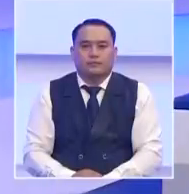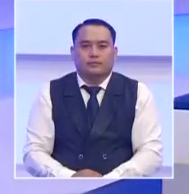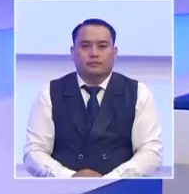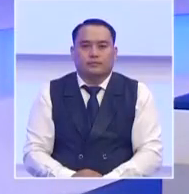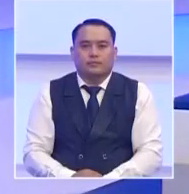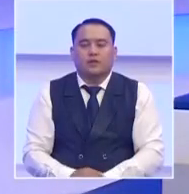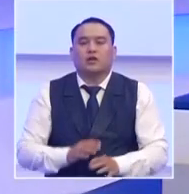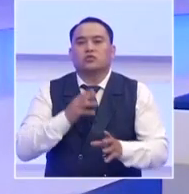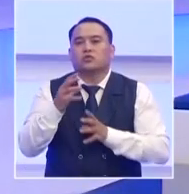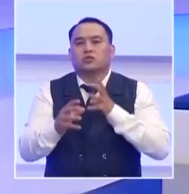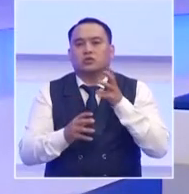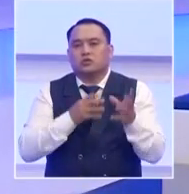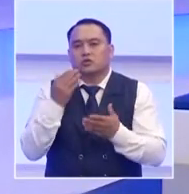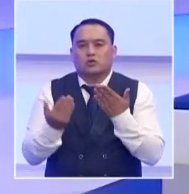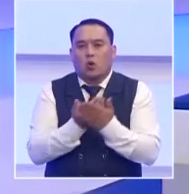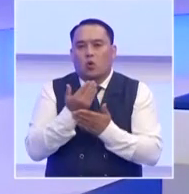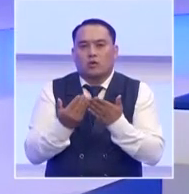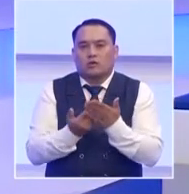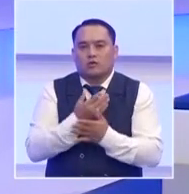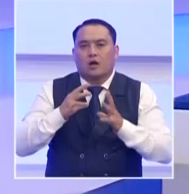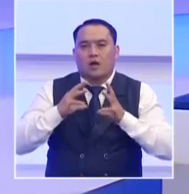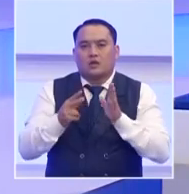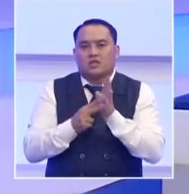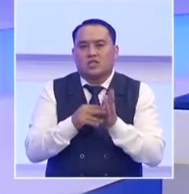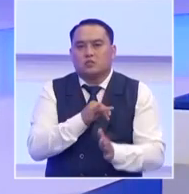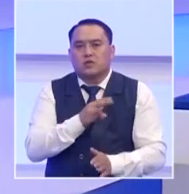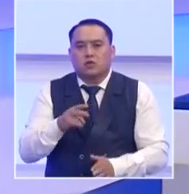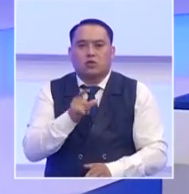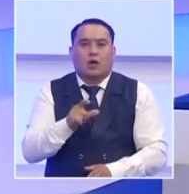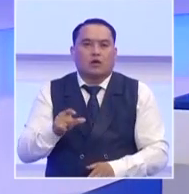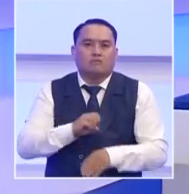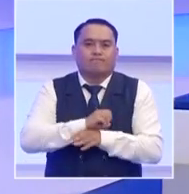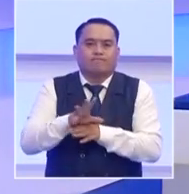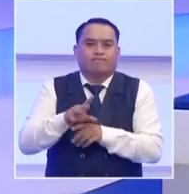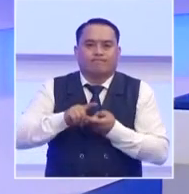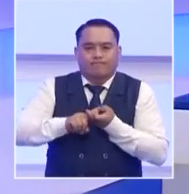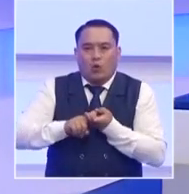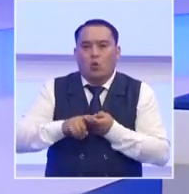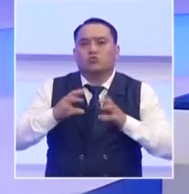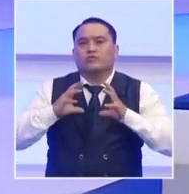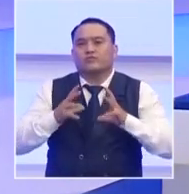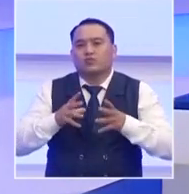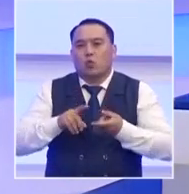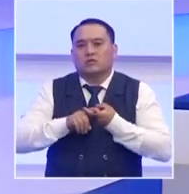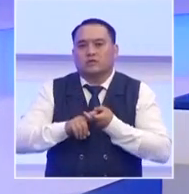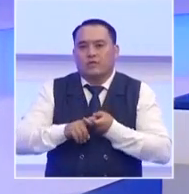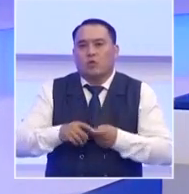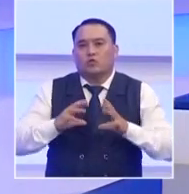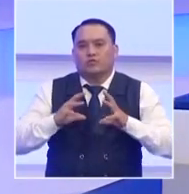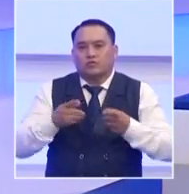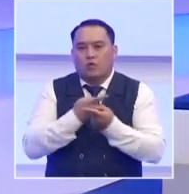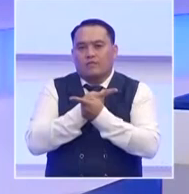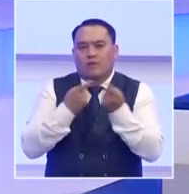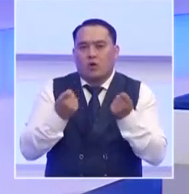Енді шартарапқа шолу жасысақ, бүгінде әлемде 8 миллионнан аса адам коронавирус жұқтырған. Дүниежүзілік денсаулық сақтау ұйымының мәліметіне